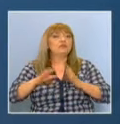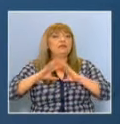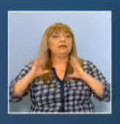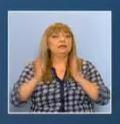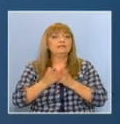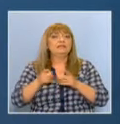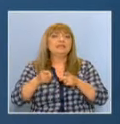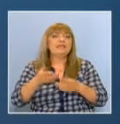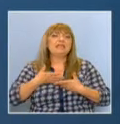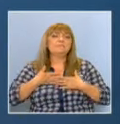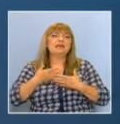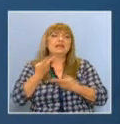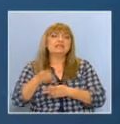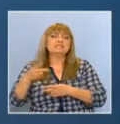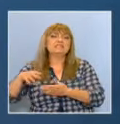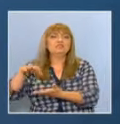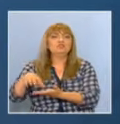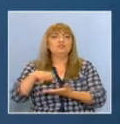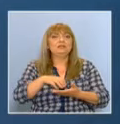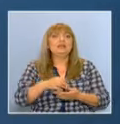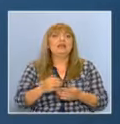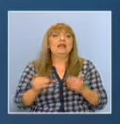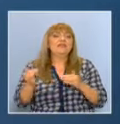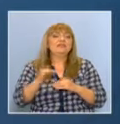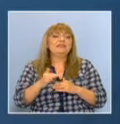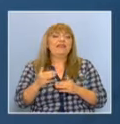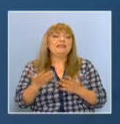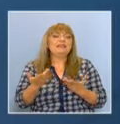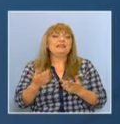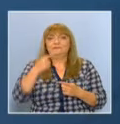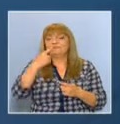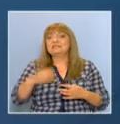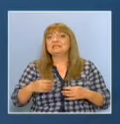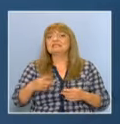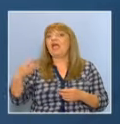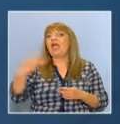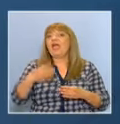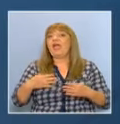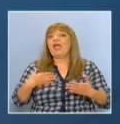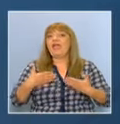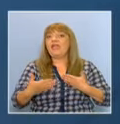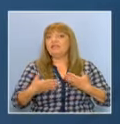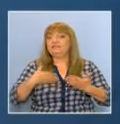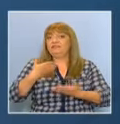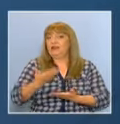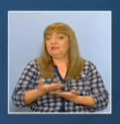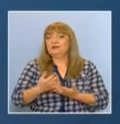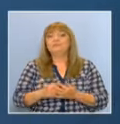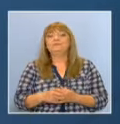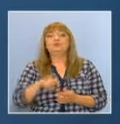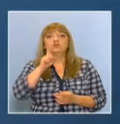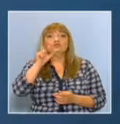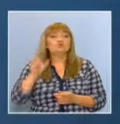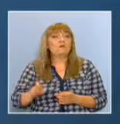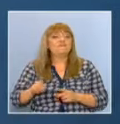много различни аспекти. Най-тривиално е да започнем с етиката, да започнем с това, че човек